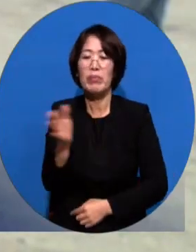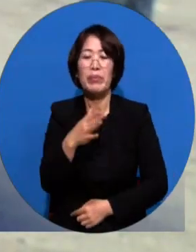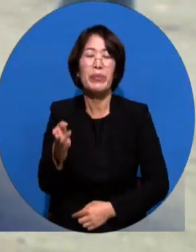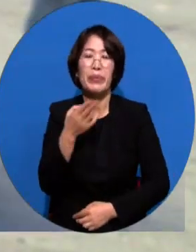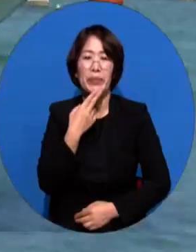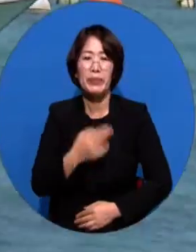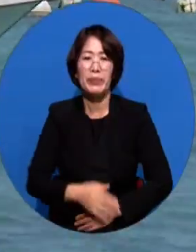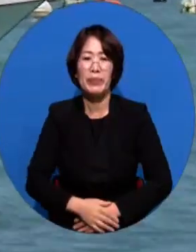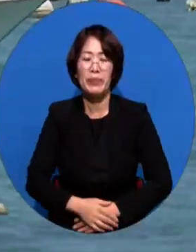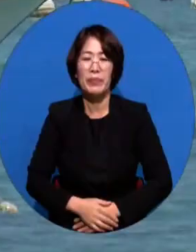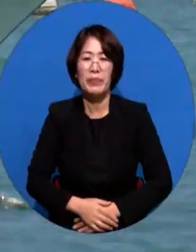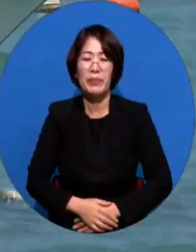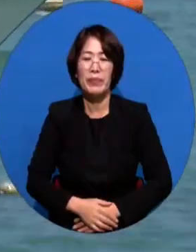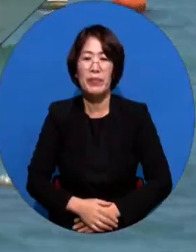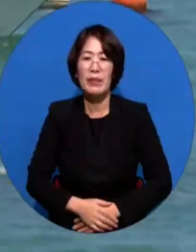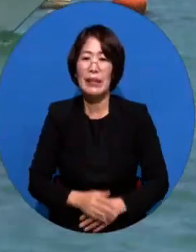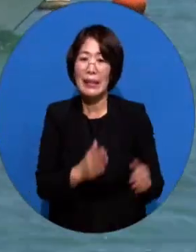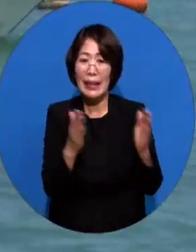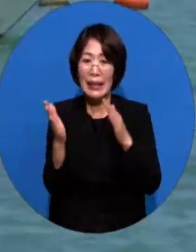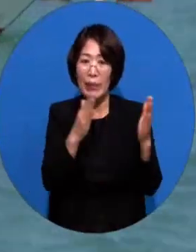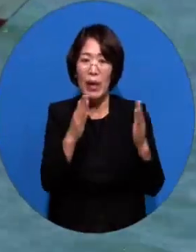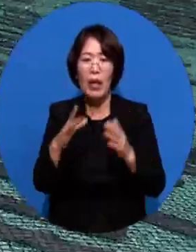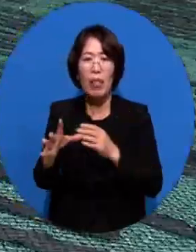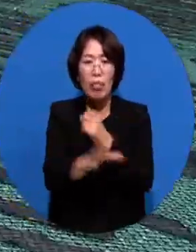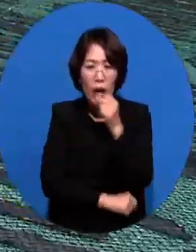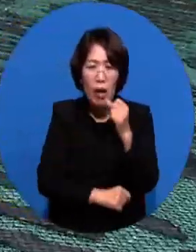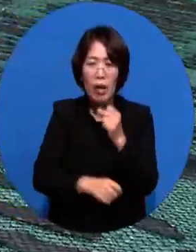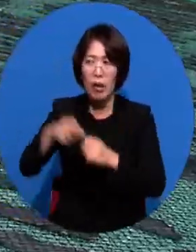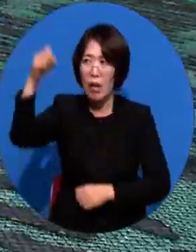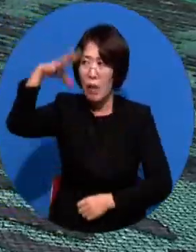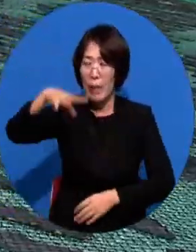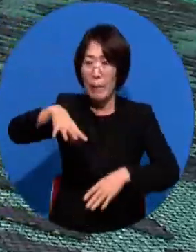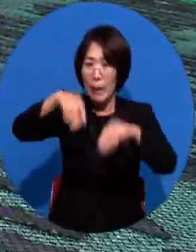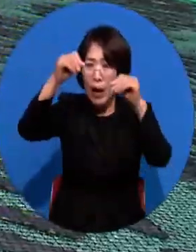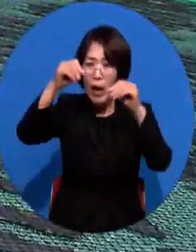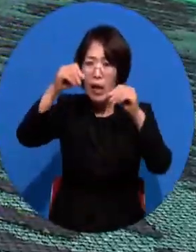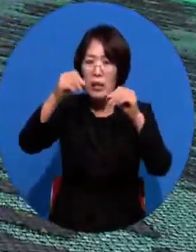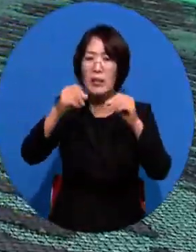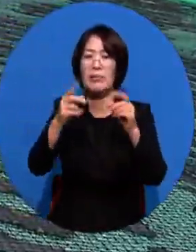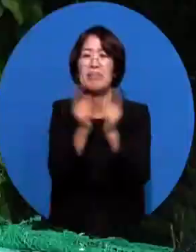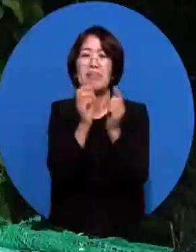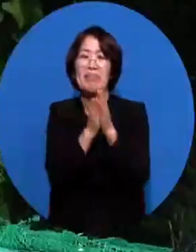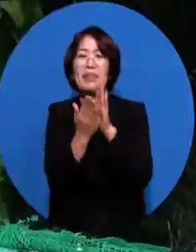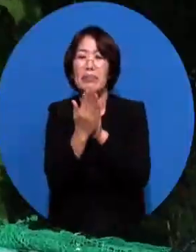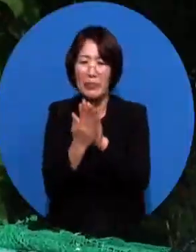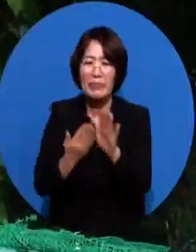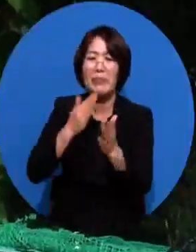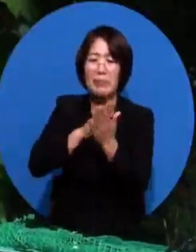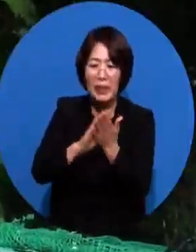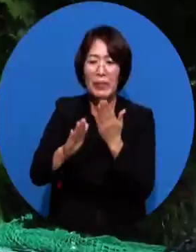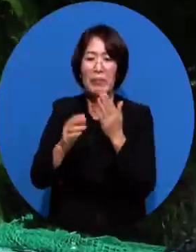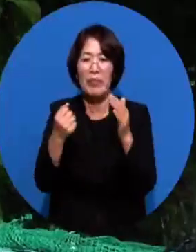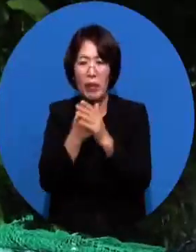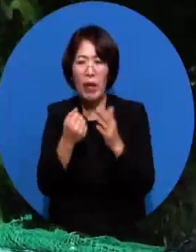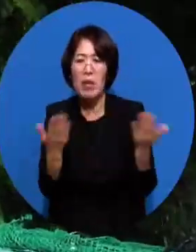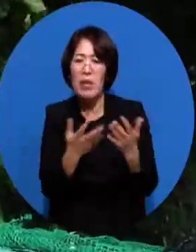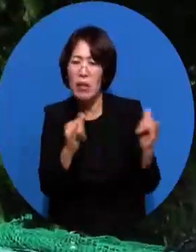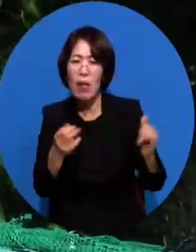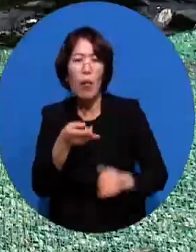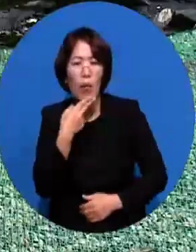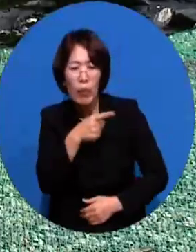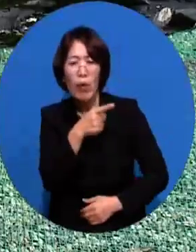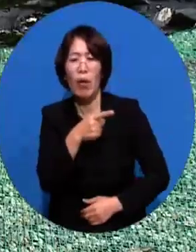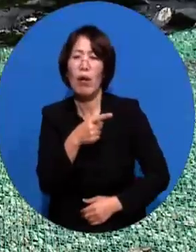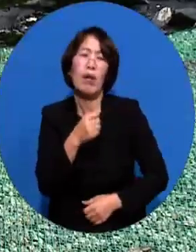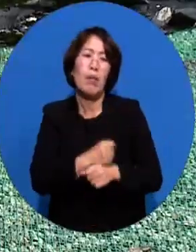지금 안 보이고 있습니다. 다시마는 채취해서 건조하는 과정이 모두 수작업으로 이루어지기 때문에 노동 인력 없이는 유지할 수